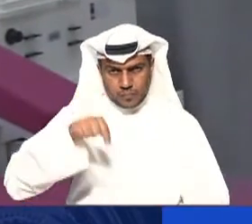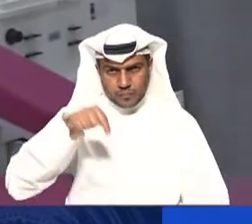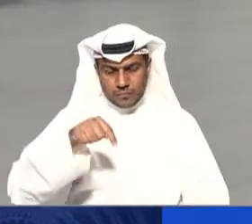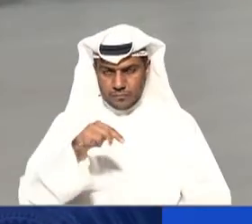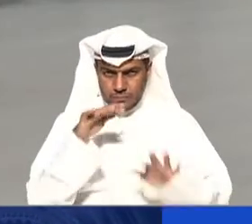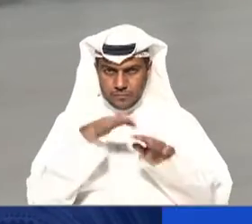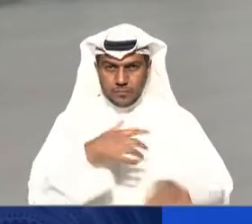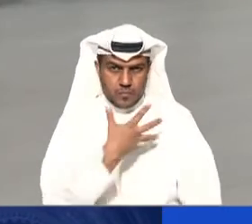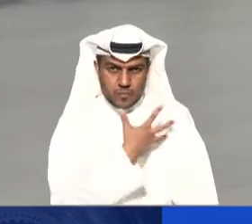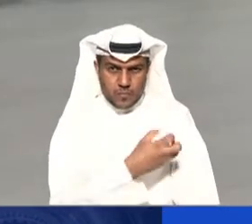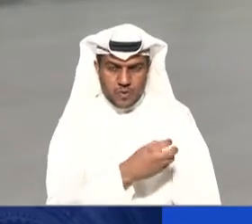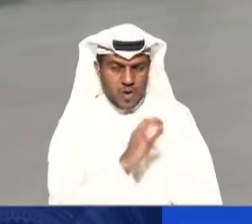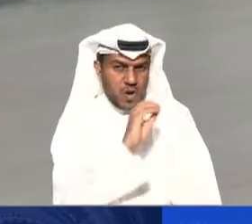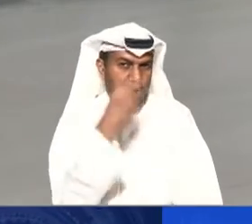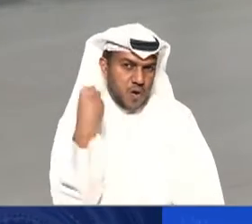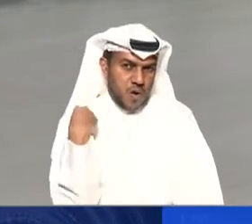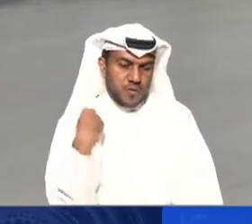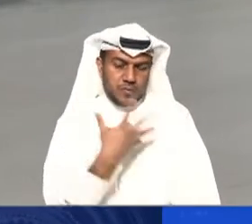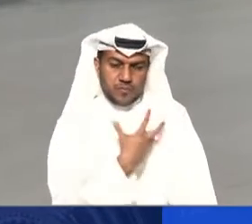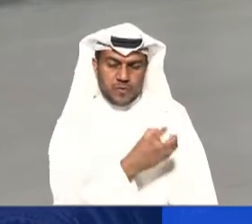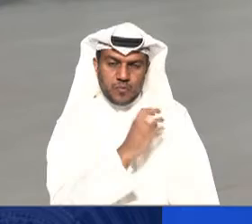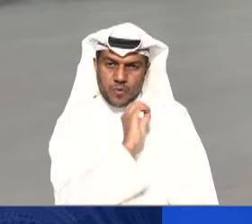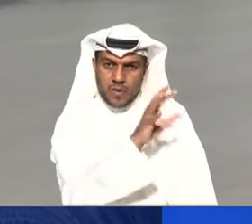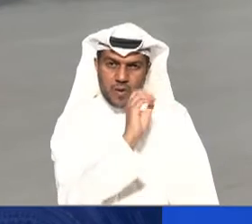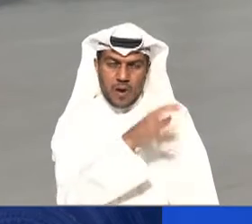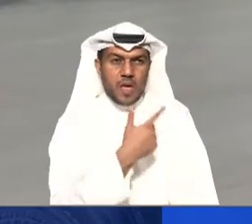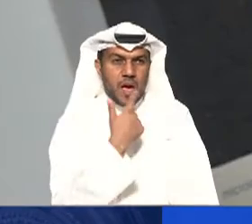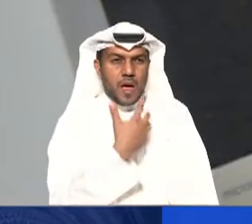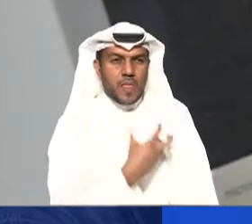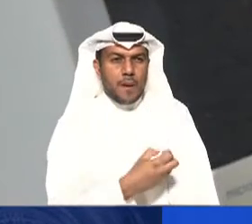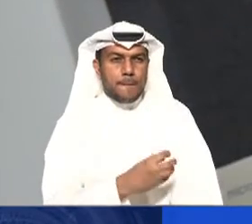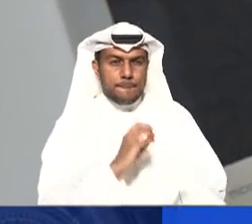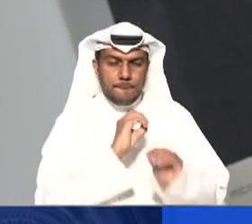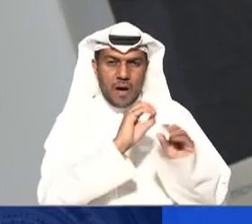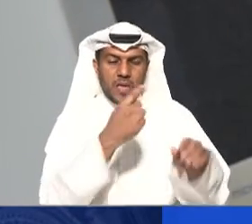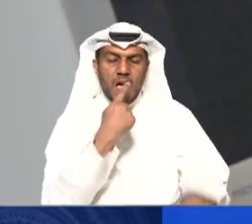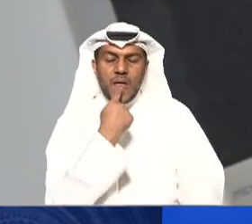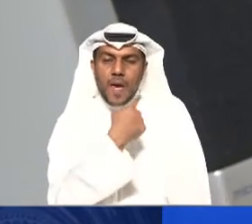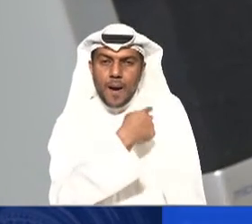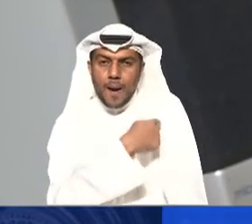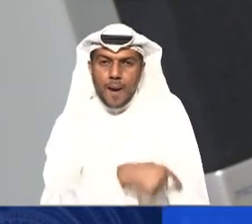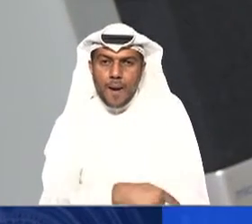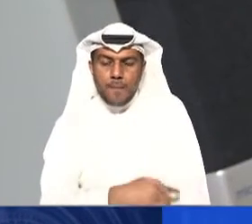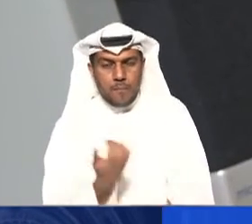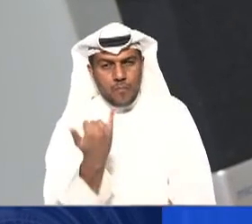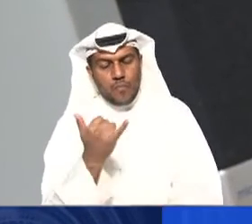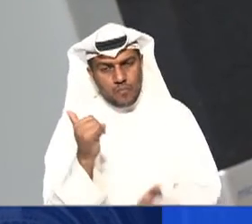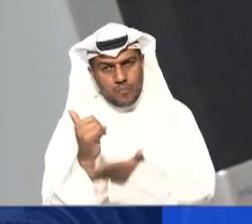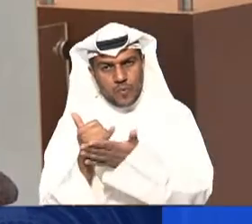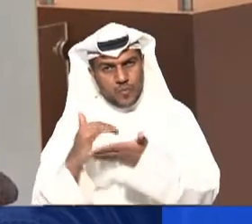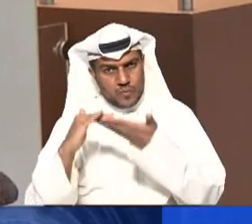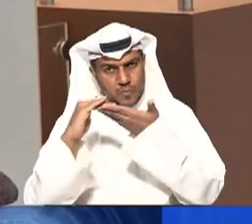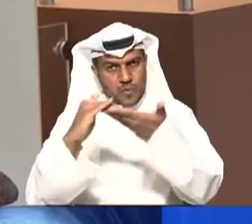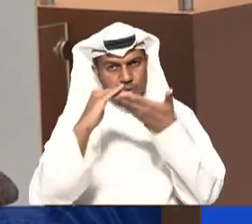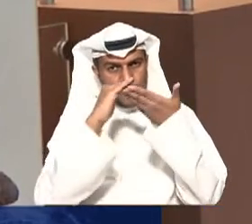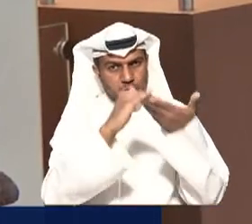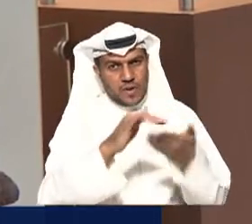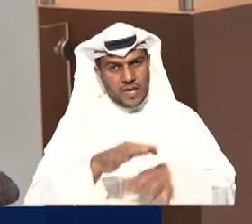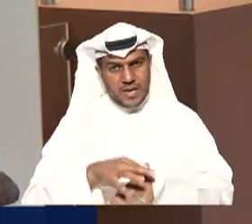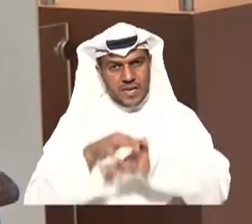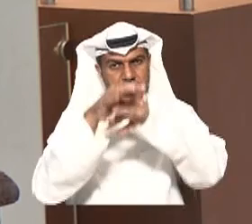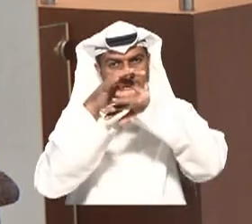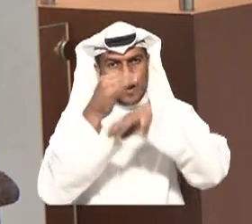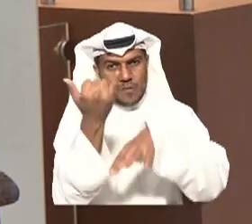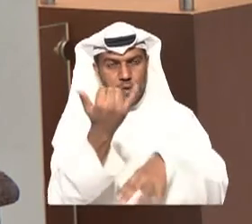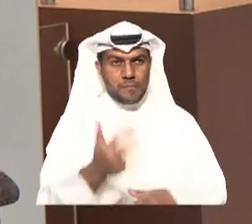للتبرع، وذلك في لفتة إنسانية انطلاقا من المسؤولية الوطنية والاجتماعية والإنسانية.